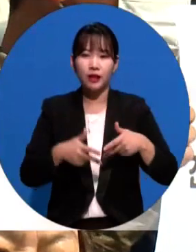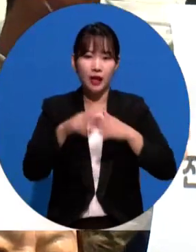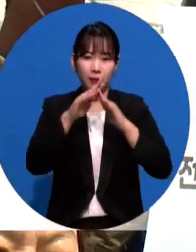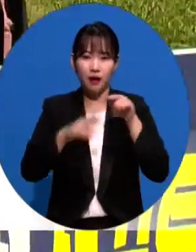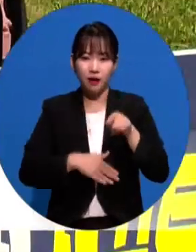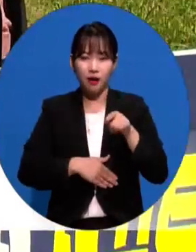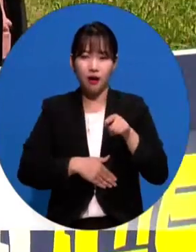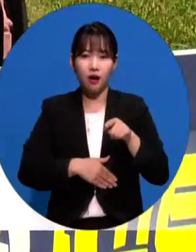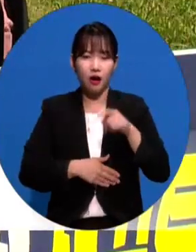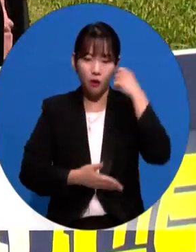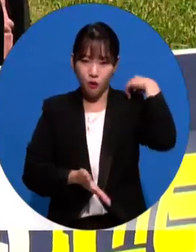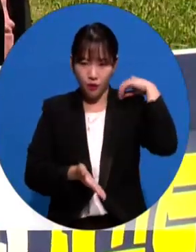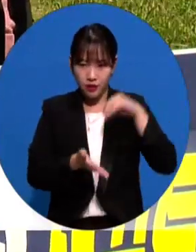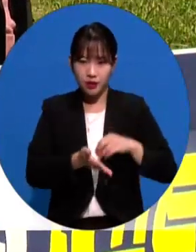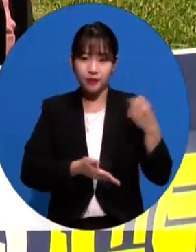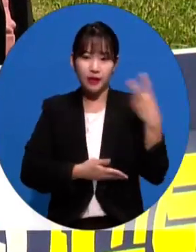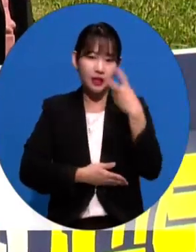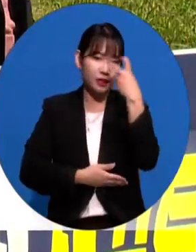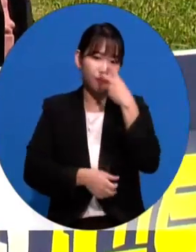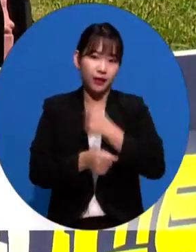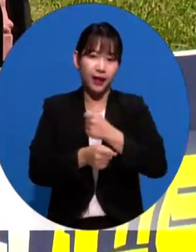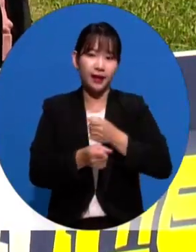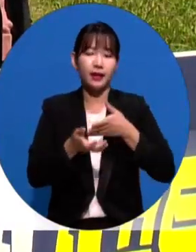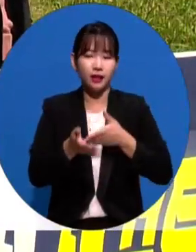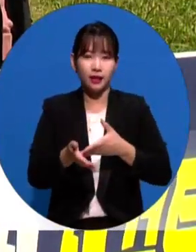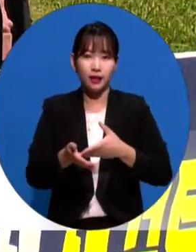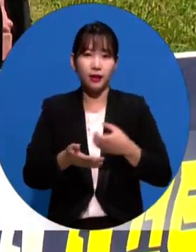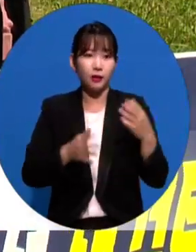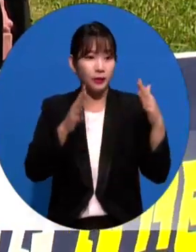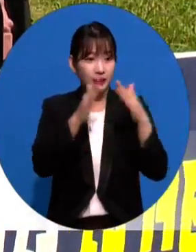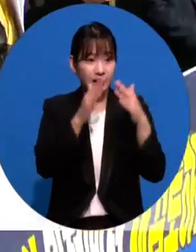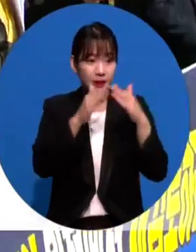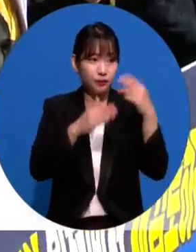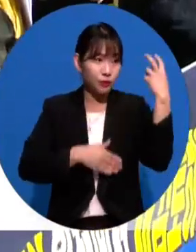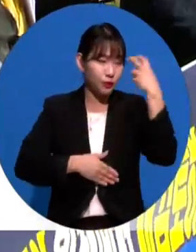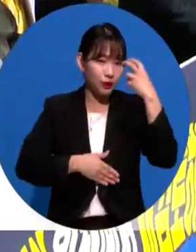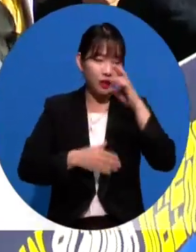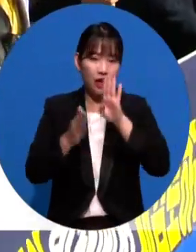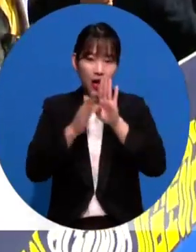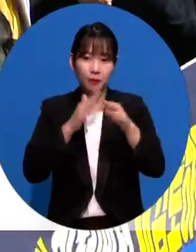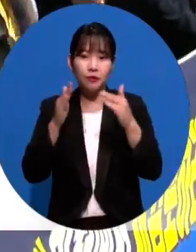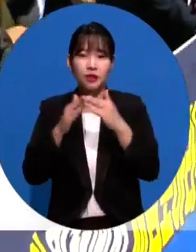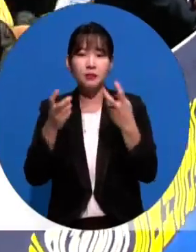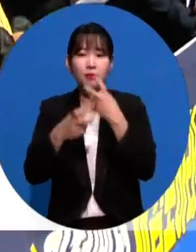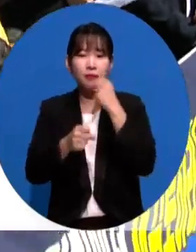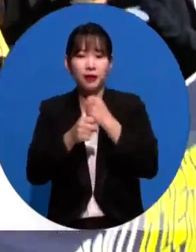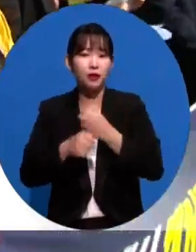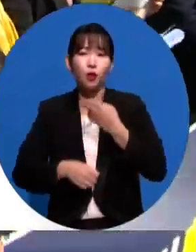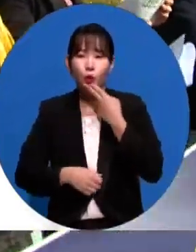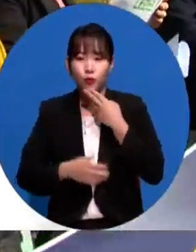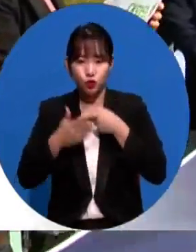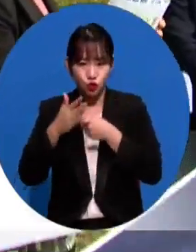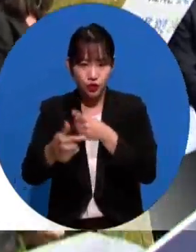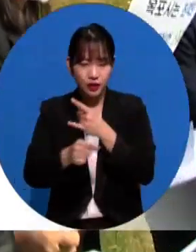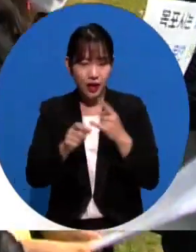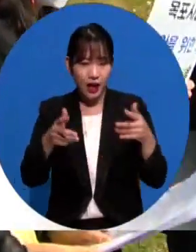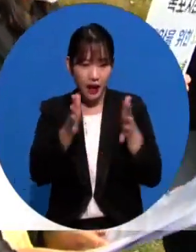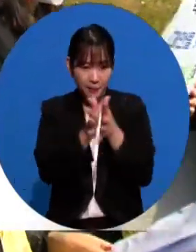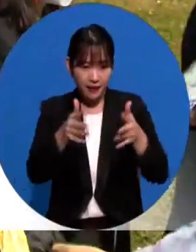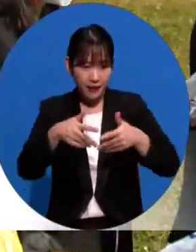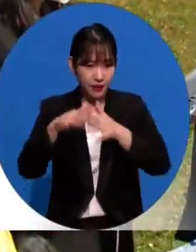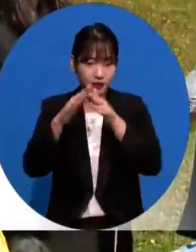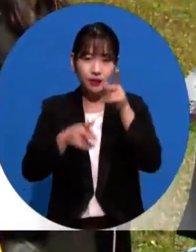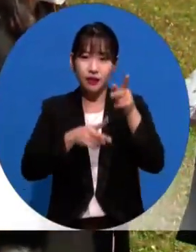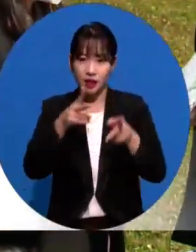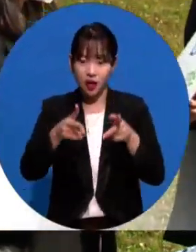논리라며 원점 재검토를 요구했습니다. 또 주거 실태 조사와 향후 주거 대책 수립 없이 추진되는 아파트 건설